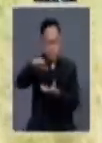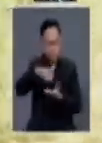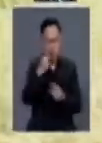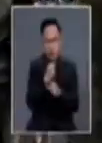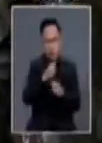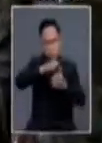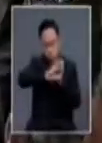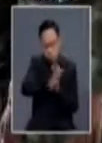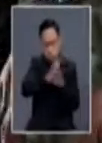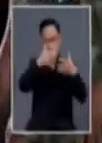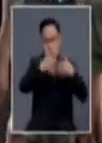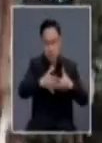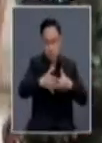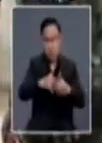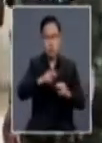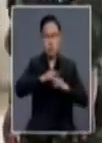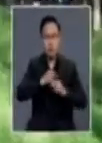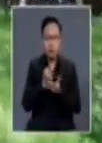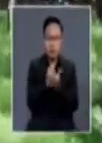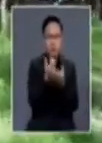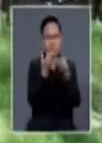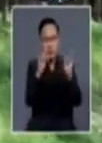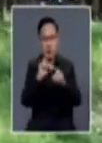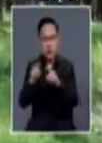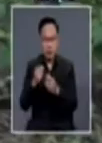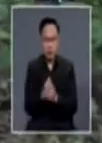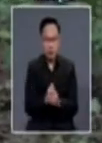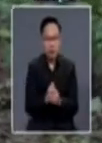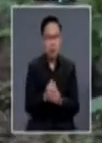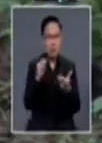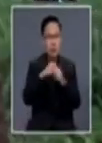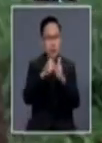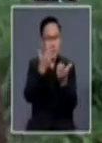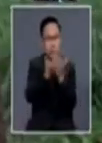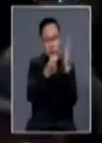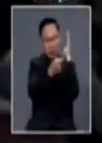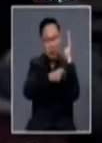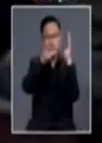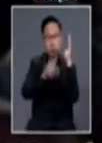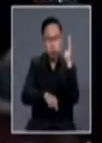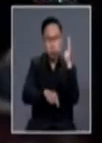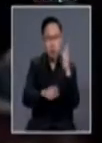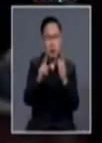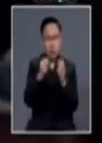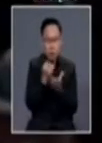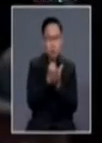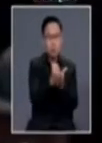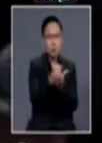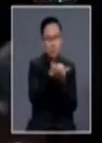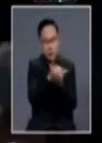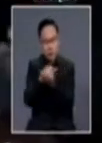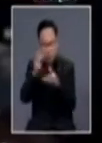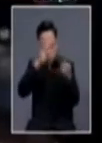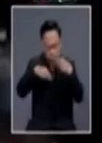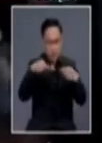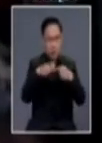ทุนในการผลิตการช่วยเหลือเกษตรกรเนื่องจากราคายางตกต่ำได้แก่การอำนวยการและกำกับดู